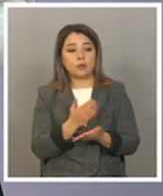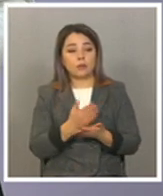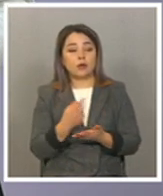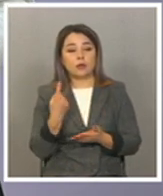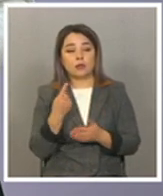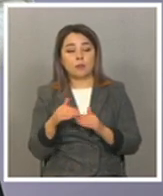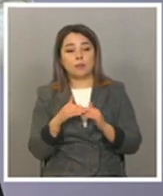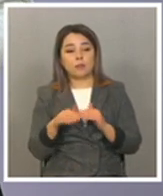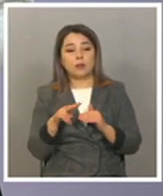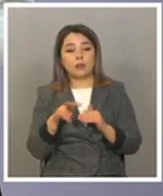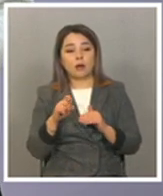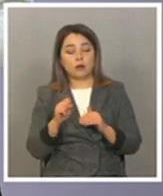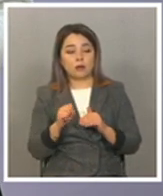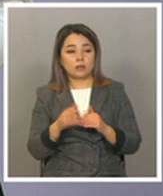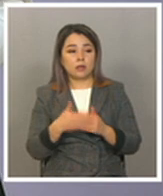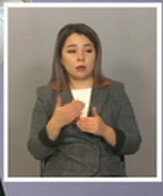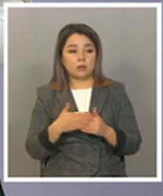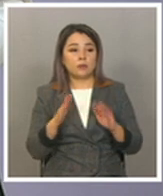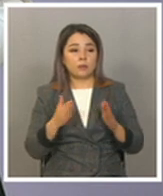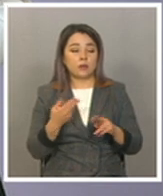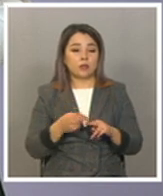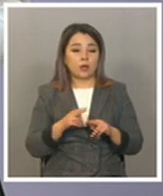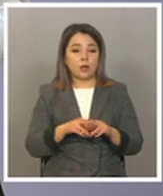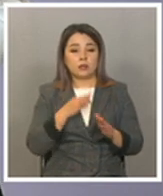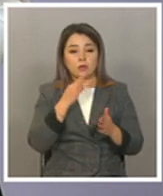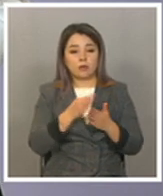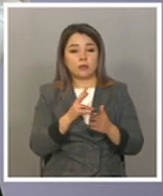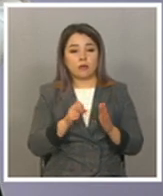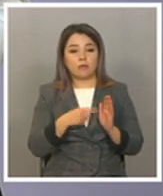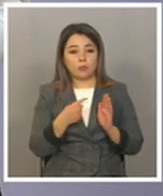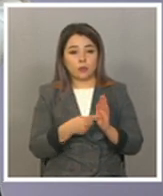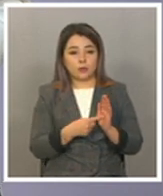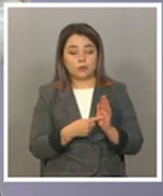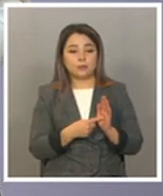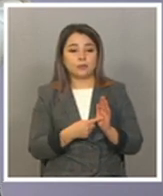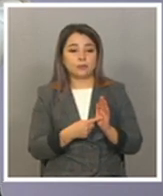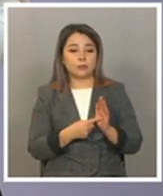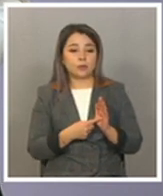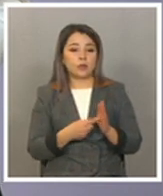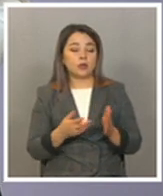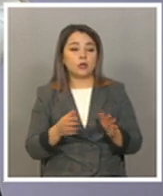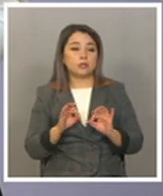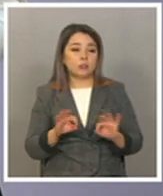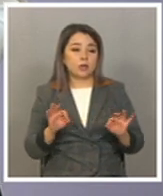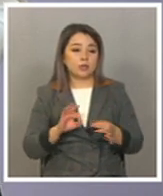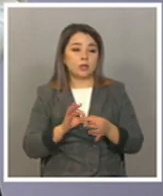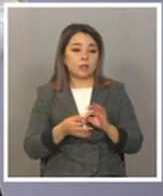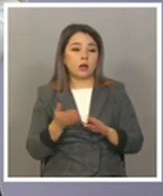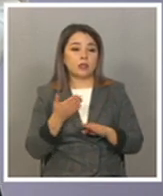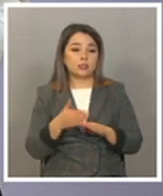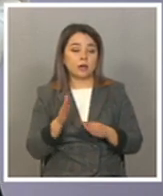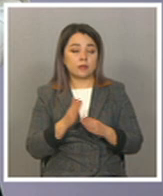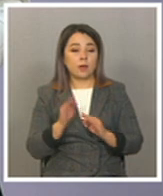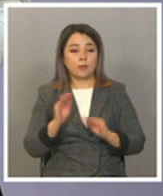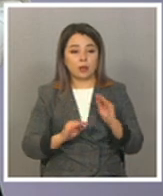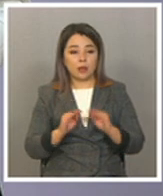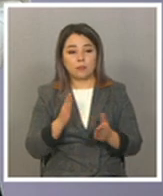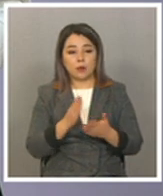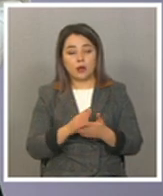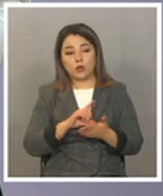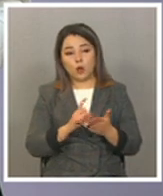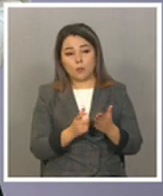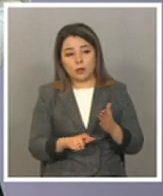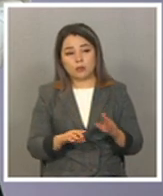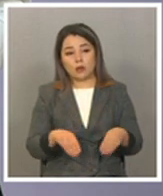плахе? Чтобы найти ответ на данный вопрос, проанализируем отдельные фрагменты романа и